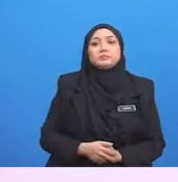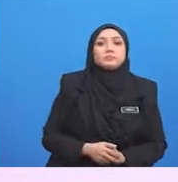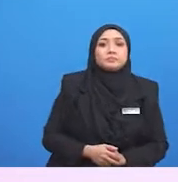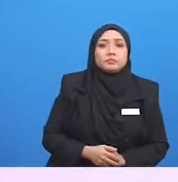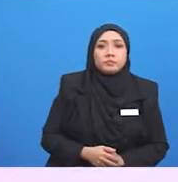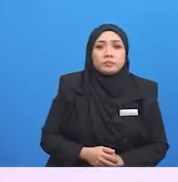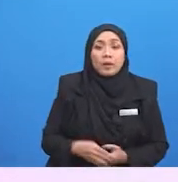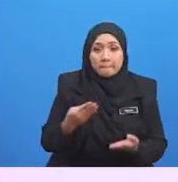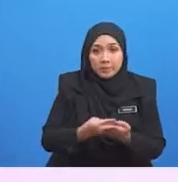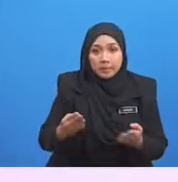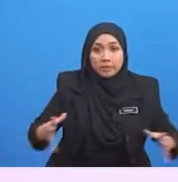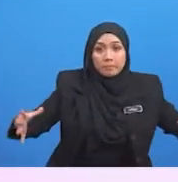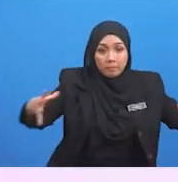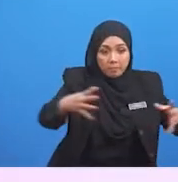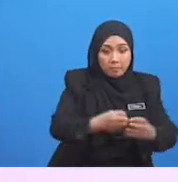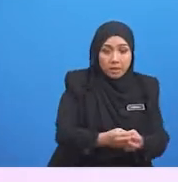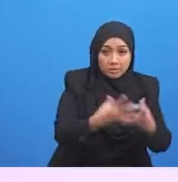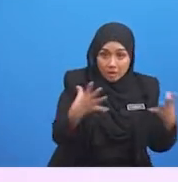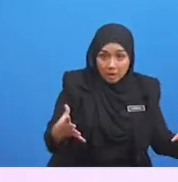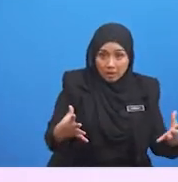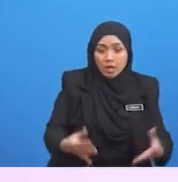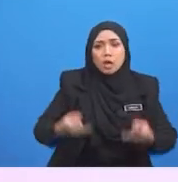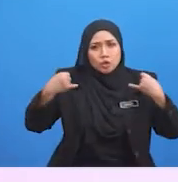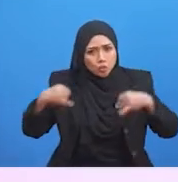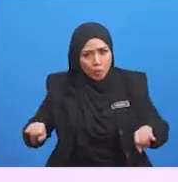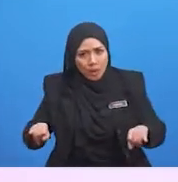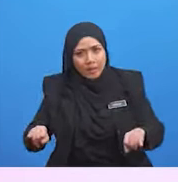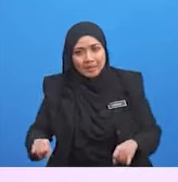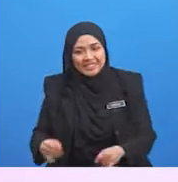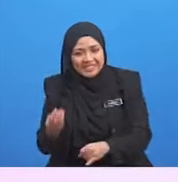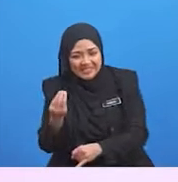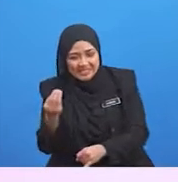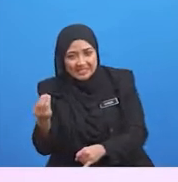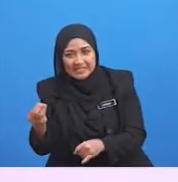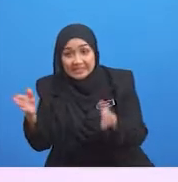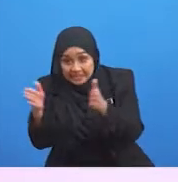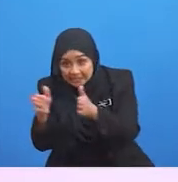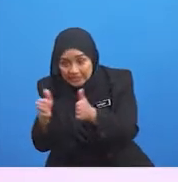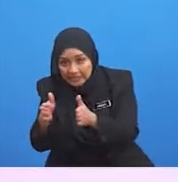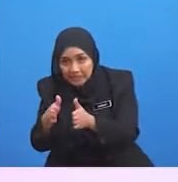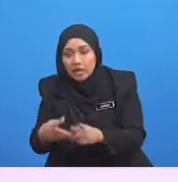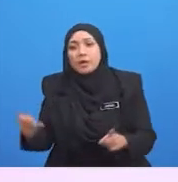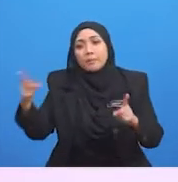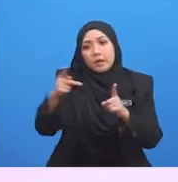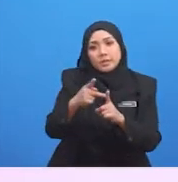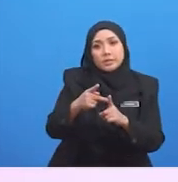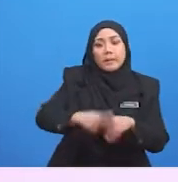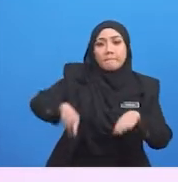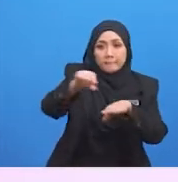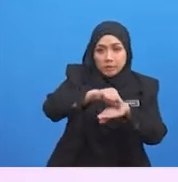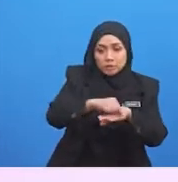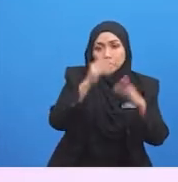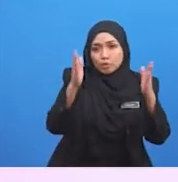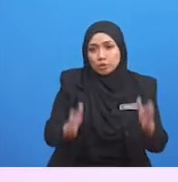menjual dalam kuantiti yang kecil kepada pengguna. Peruncit ini lazimnya dia